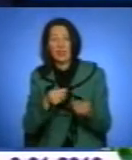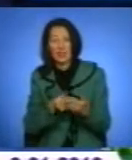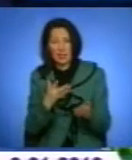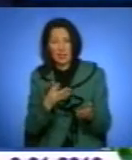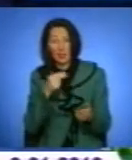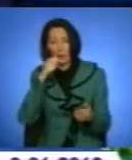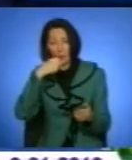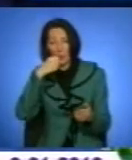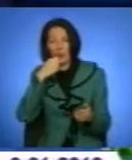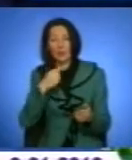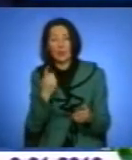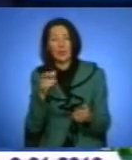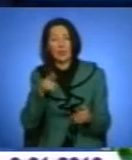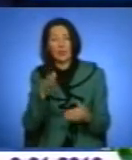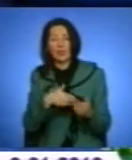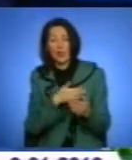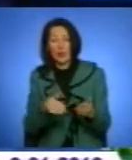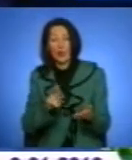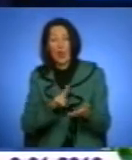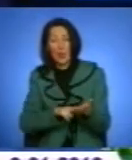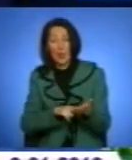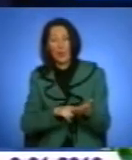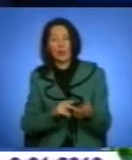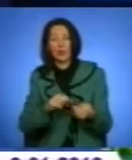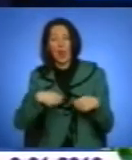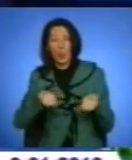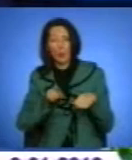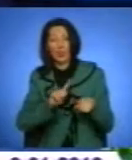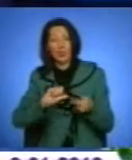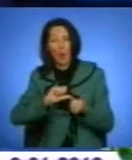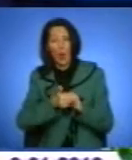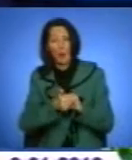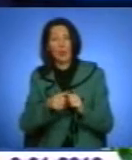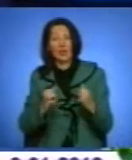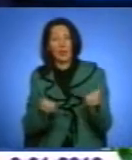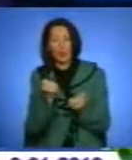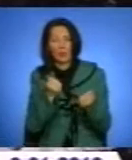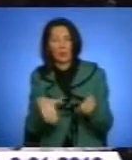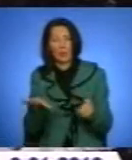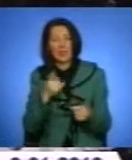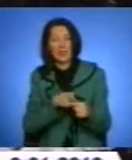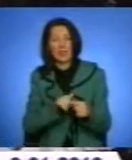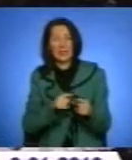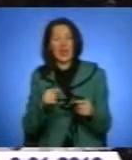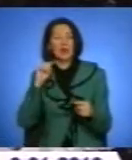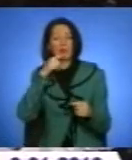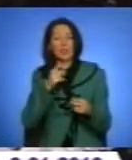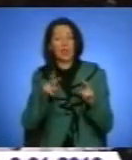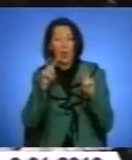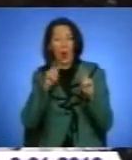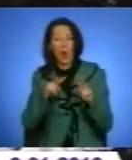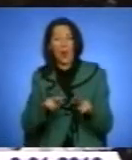скасовано податок на продаж або обмін автомобілів. Про все це в економічному огляді. Україна